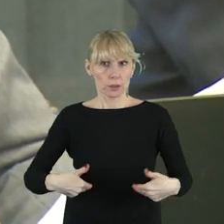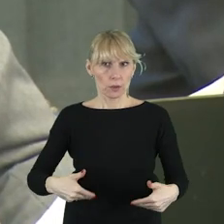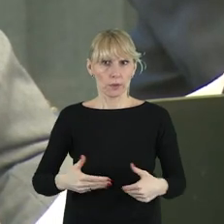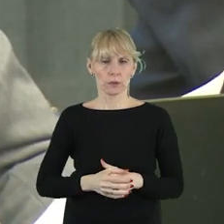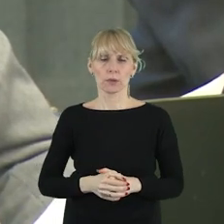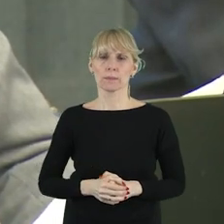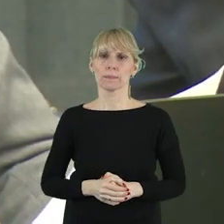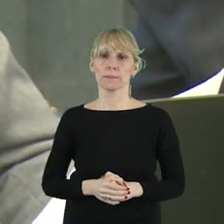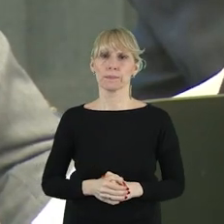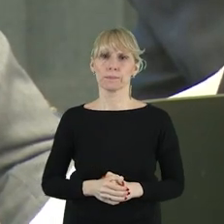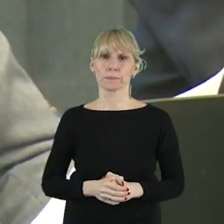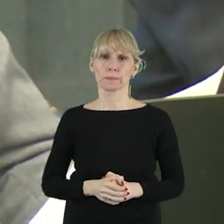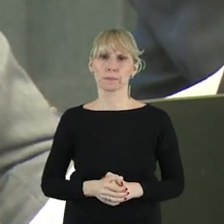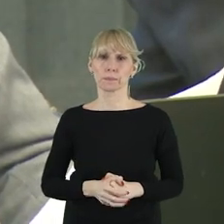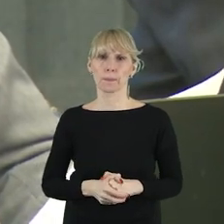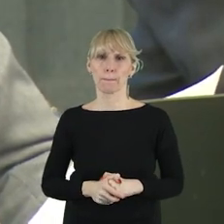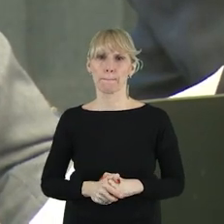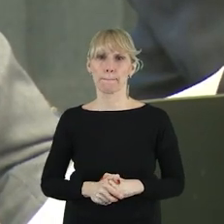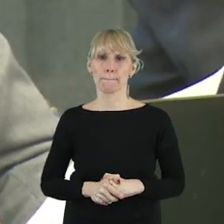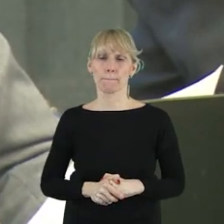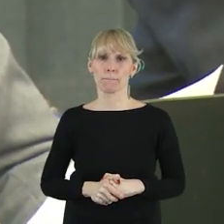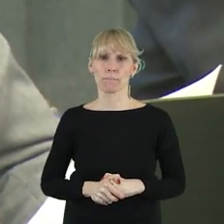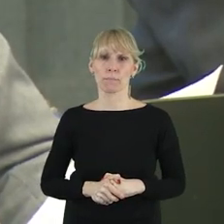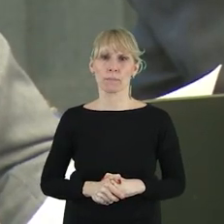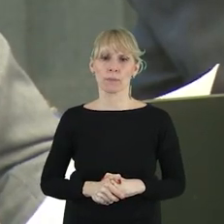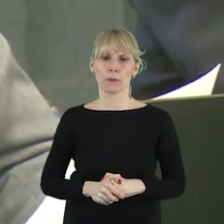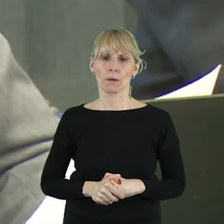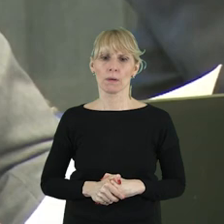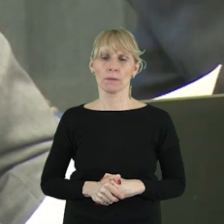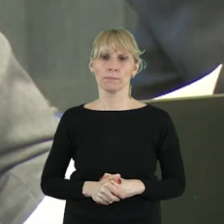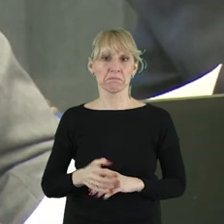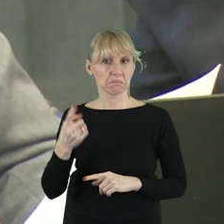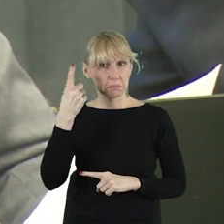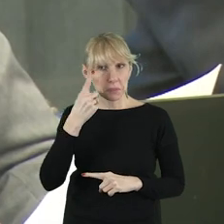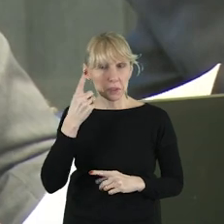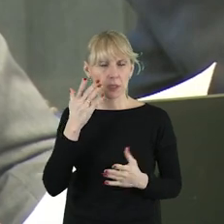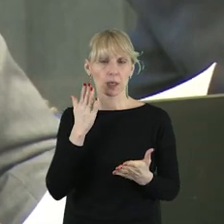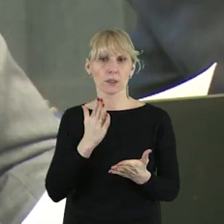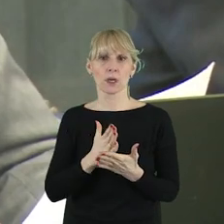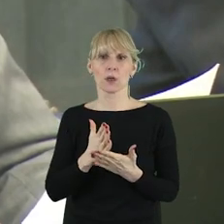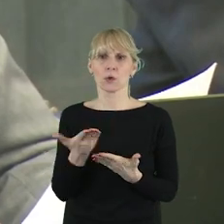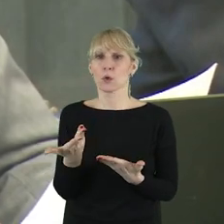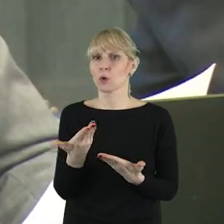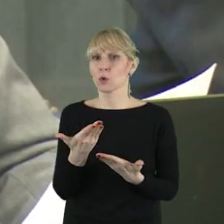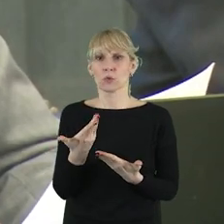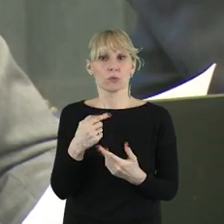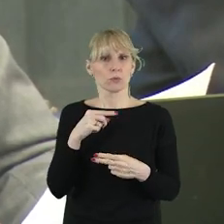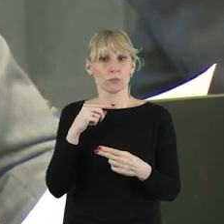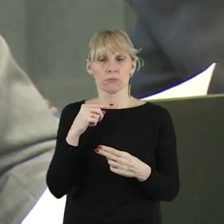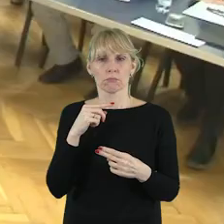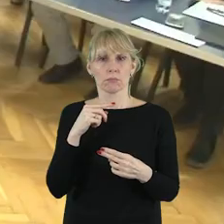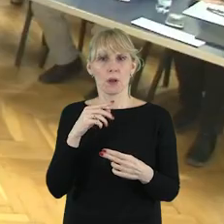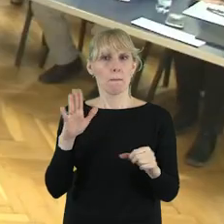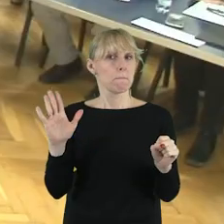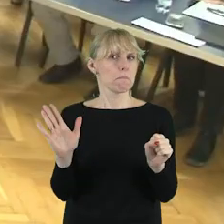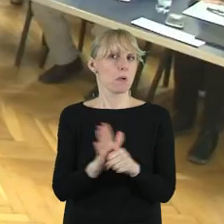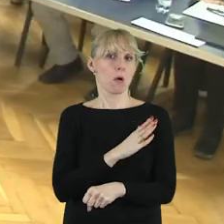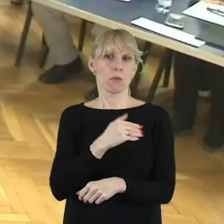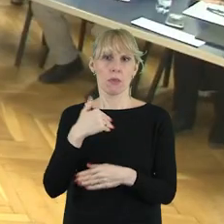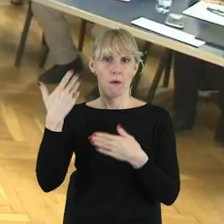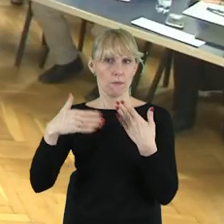Myślę, że to wyczerpałem. Jeśli coś o czymś zapomniałem, to bardzo bym prosił o uzupełnienie przez panią dyrektora